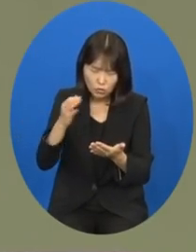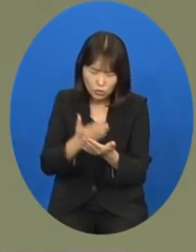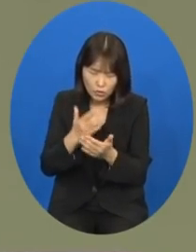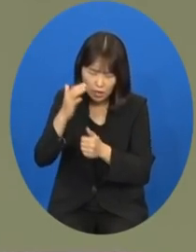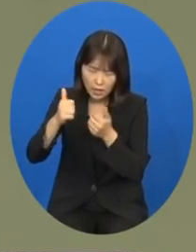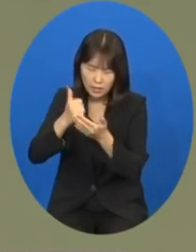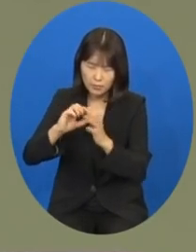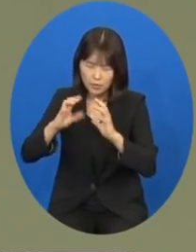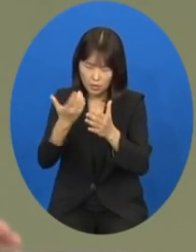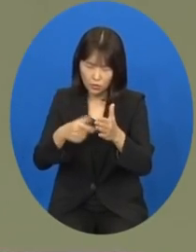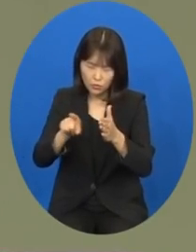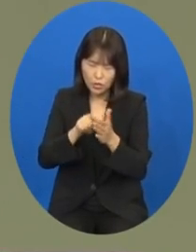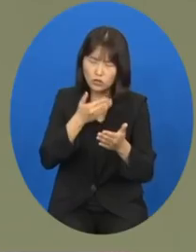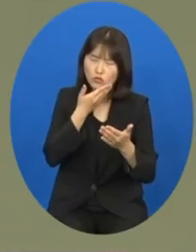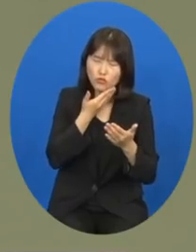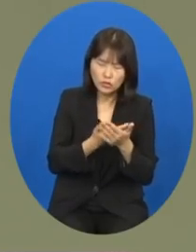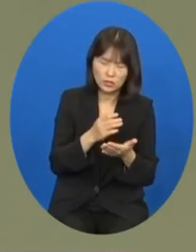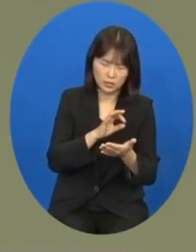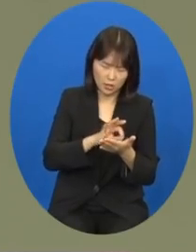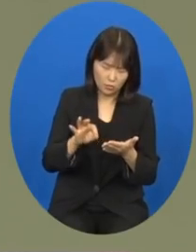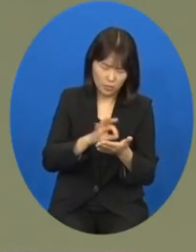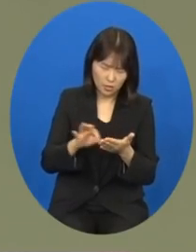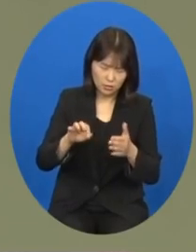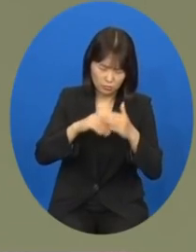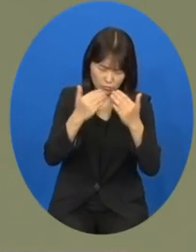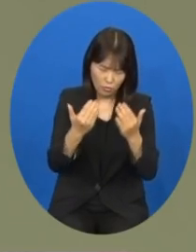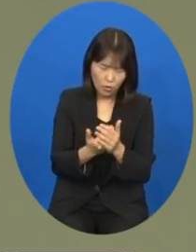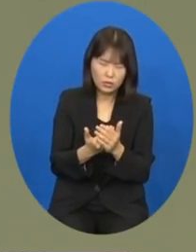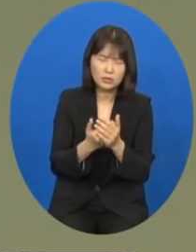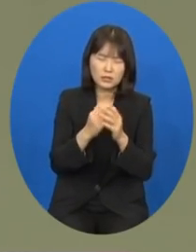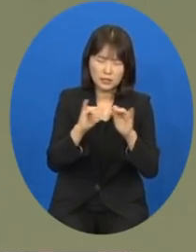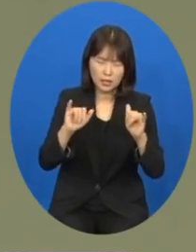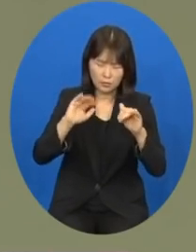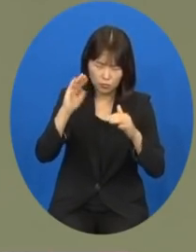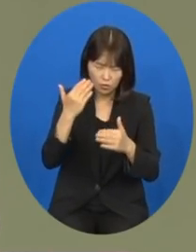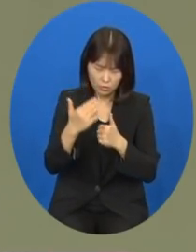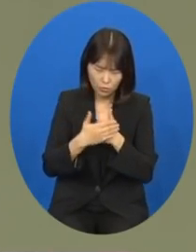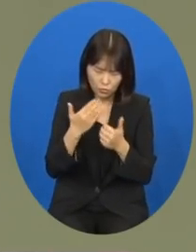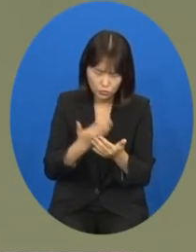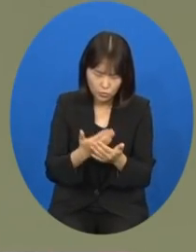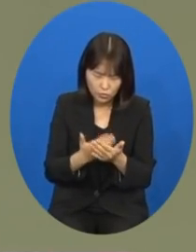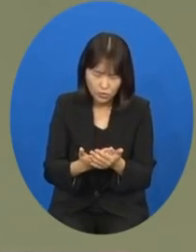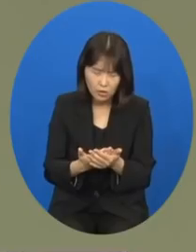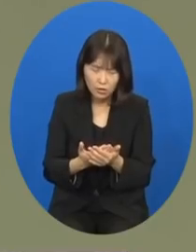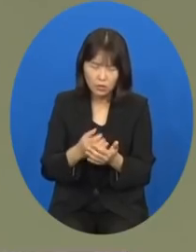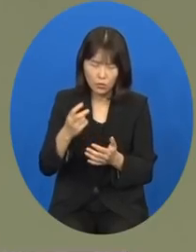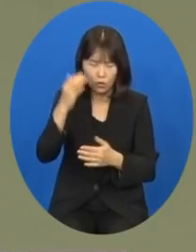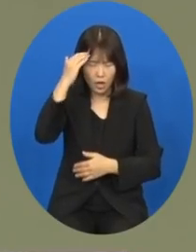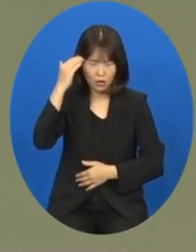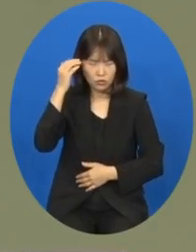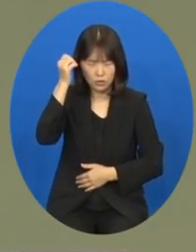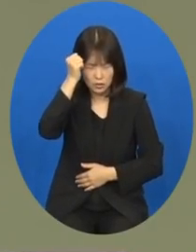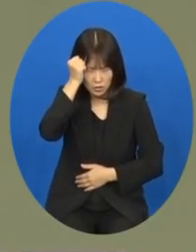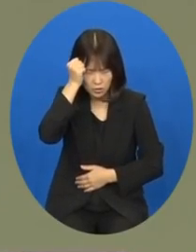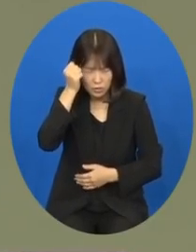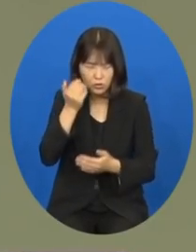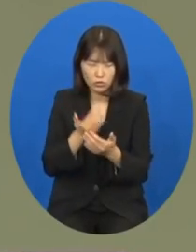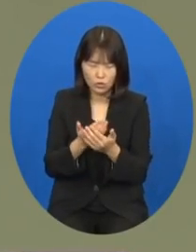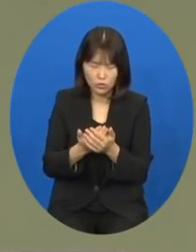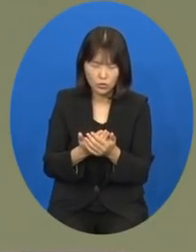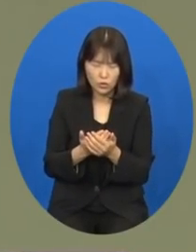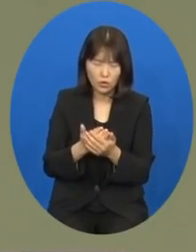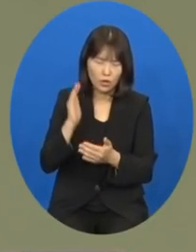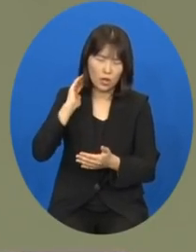귀하게 쓰임 많은 넣어 든 인생 되게 하여 일시 없어서 그레이 나를 기억하여 주시고 대선을 앞두고 하나님을